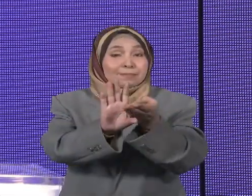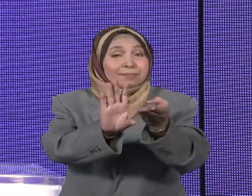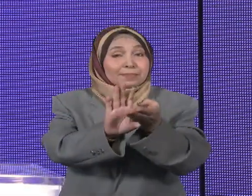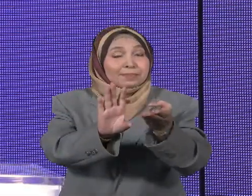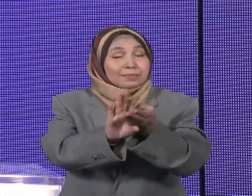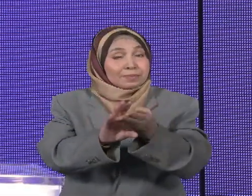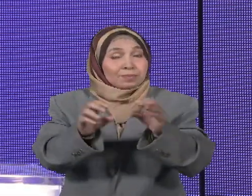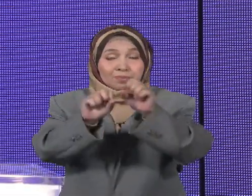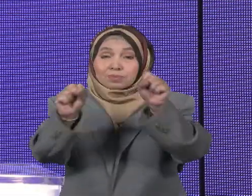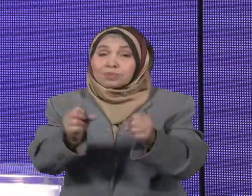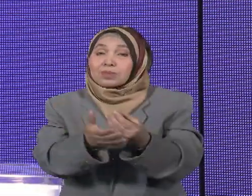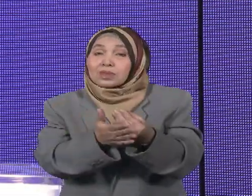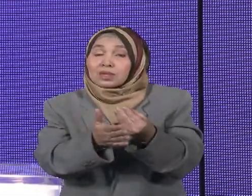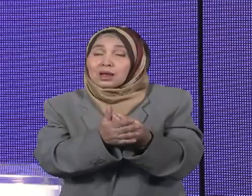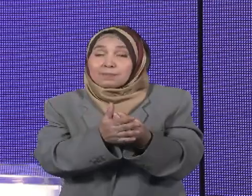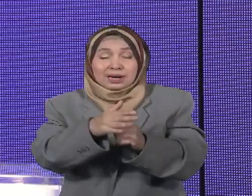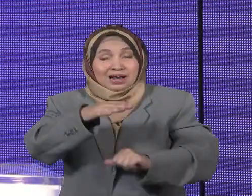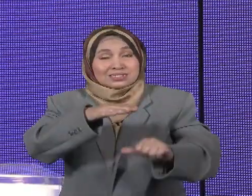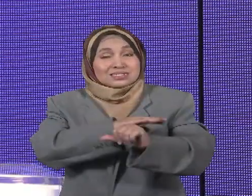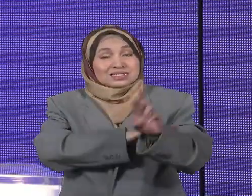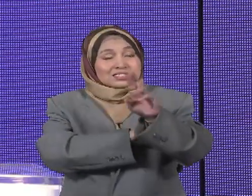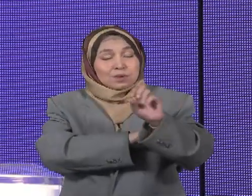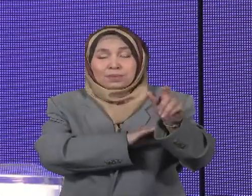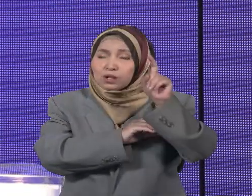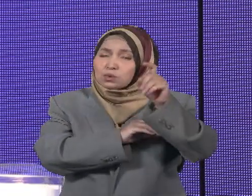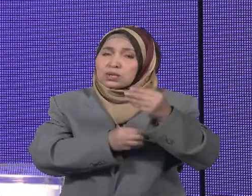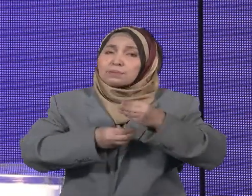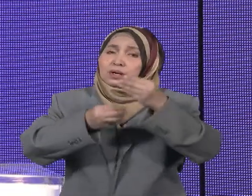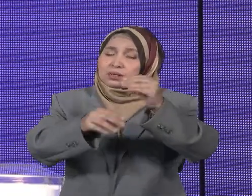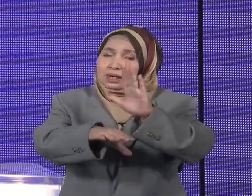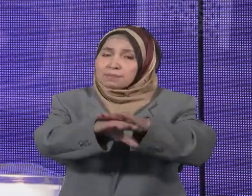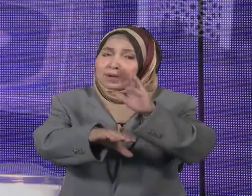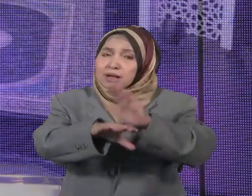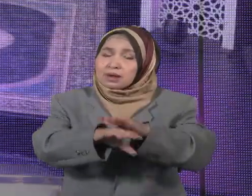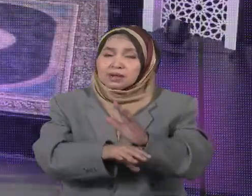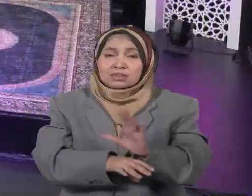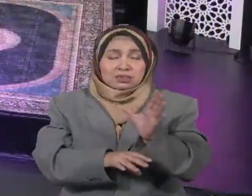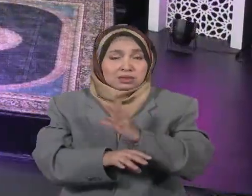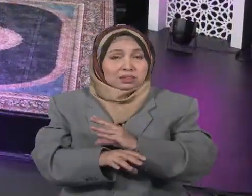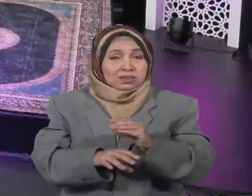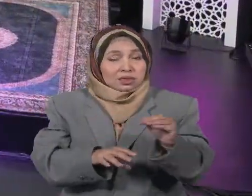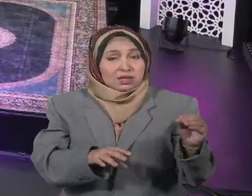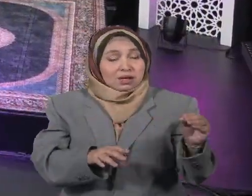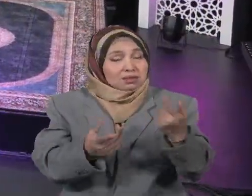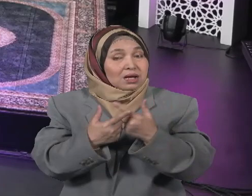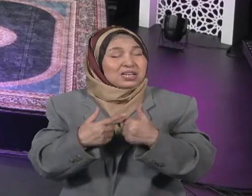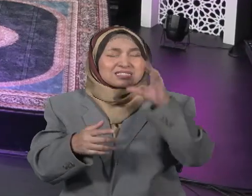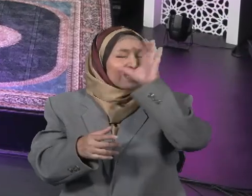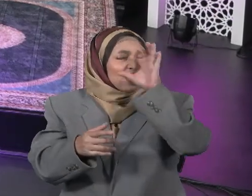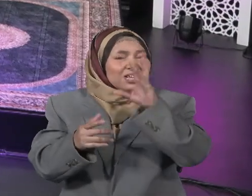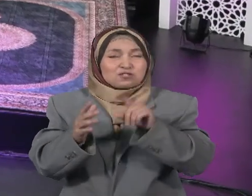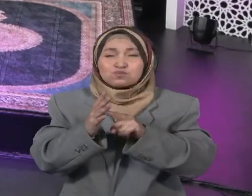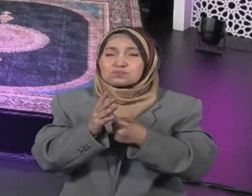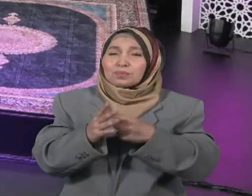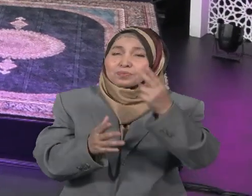ataupun sistem keuangan yang berasaskan riba, itu perlu diberi amaran dan cari sumber-sumber yang halal, kerana